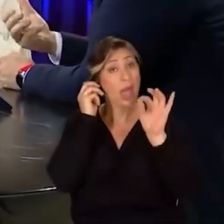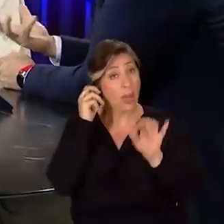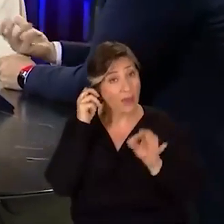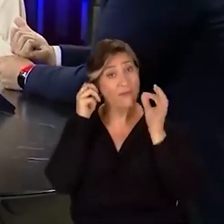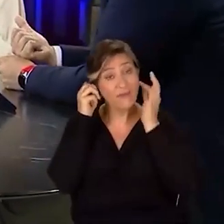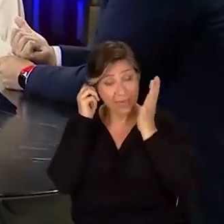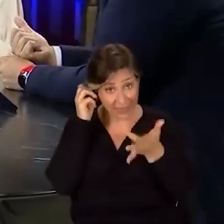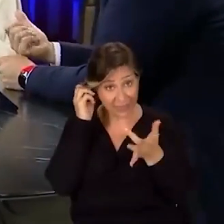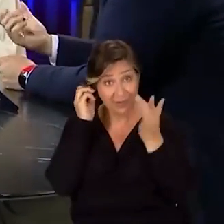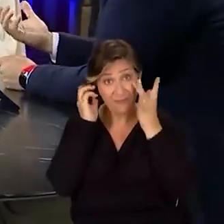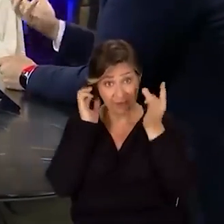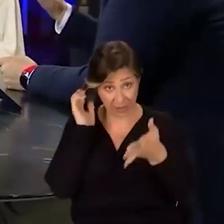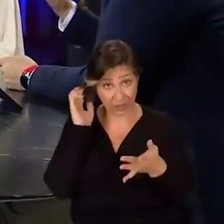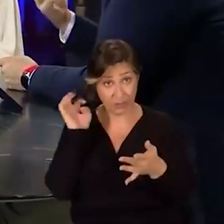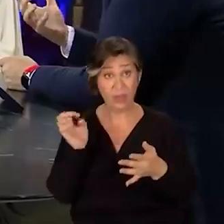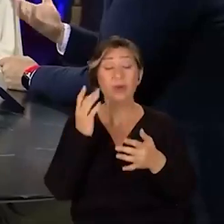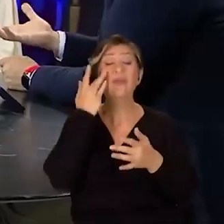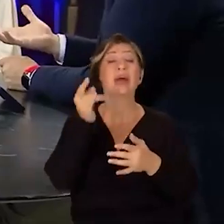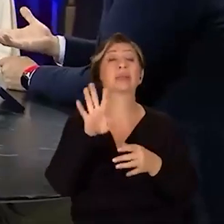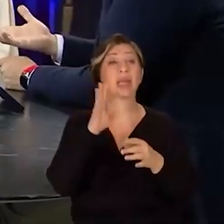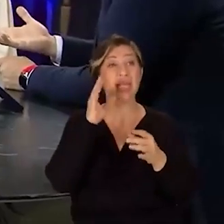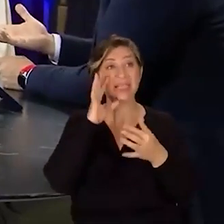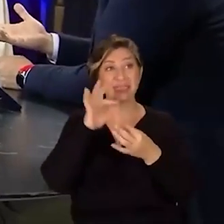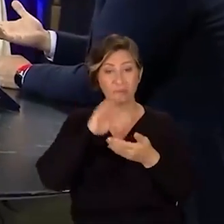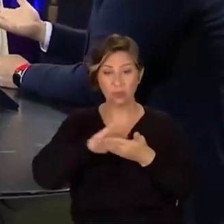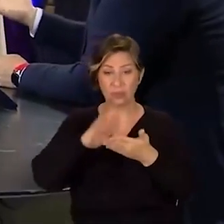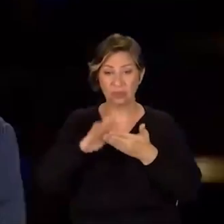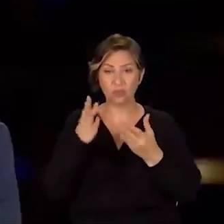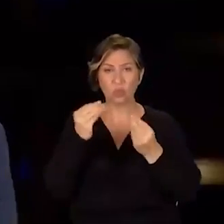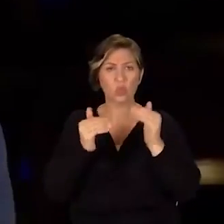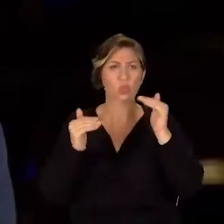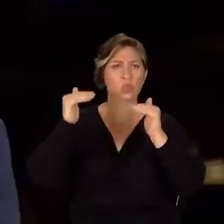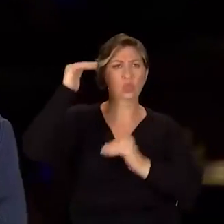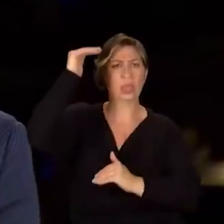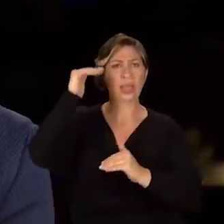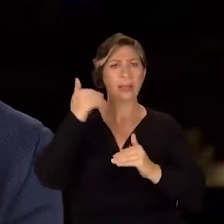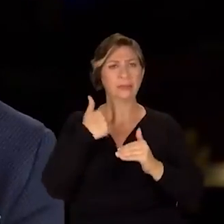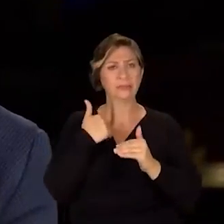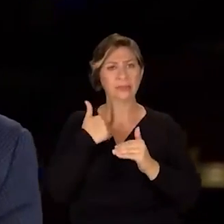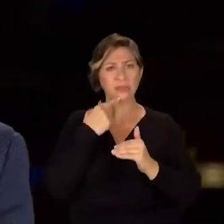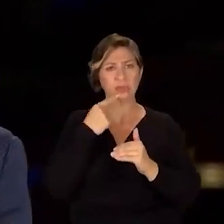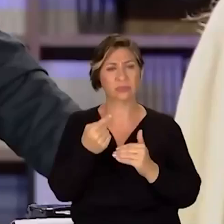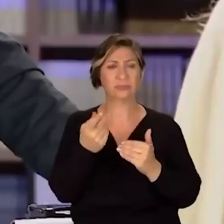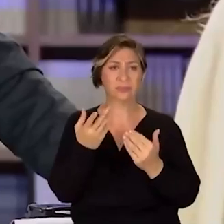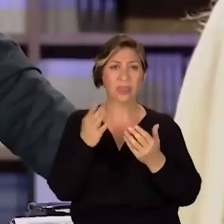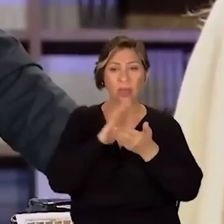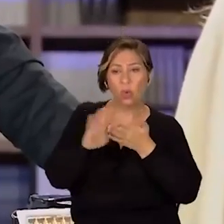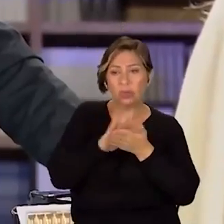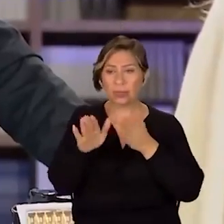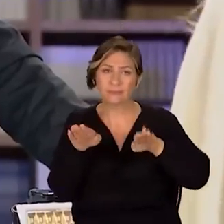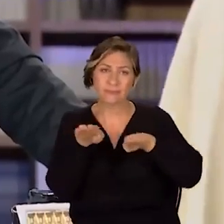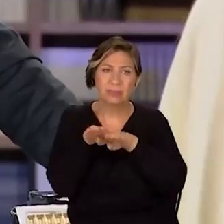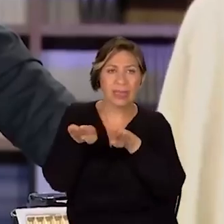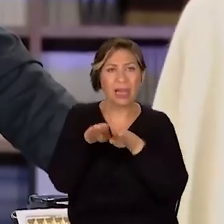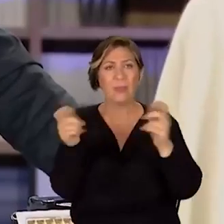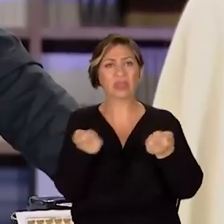edebildik mi? Şöyle fark edemedik. Çünkü insanın tolerasyonu çok yüksek. Bu söylediğimiz şeyler bizim cut-off değerler. O yüzden zaten ama